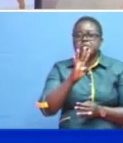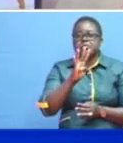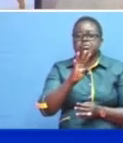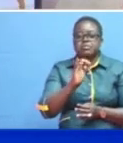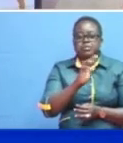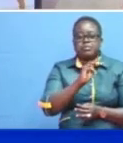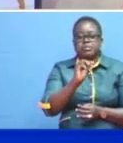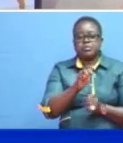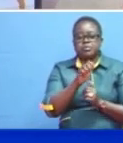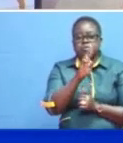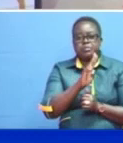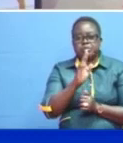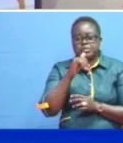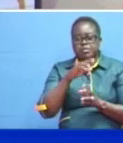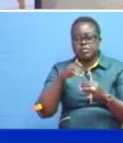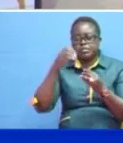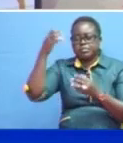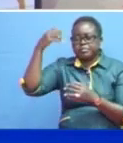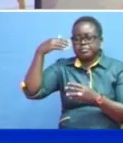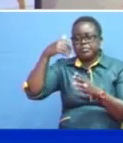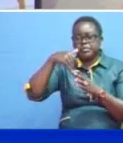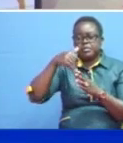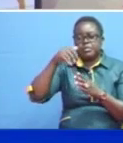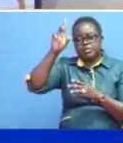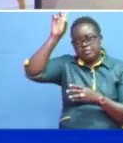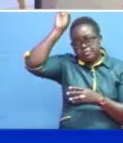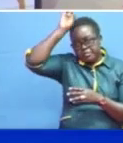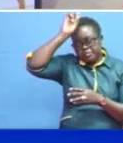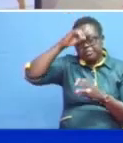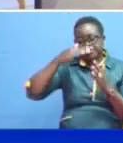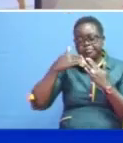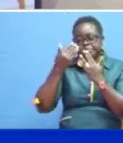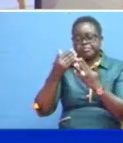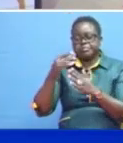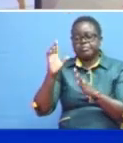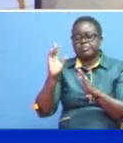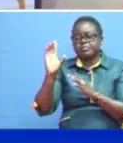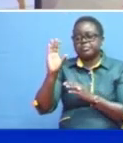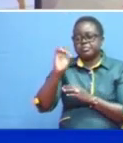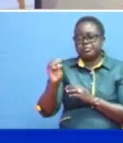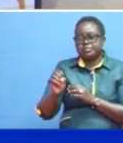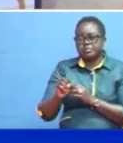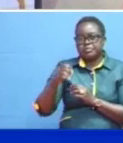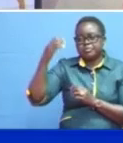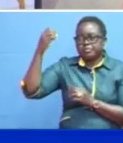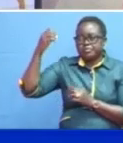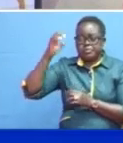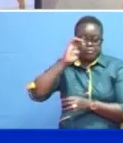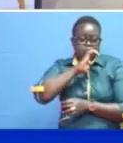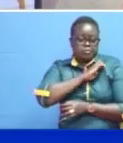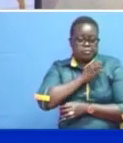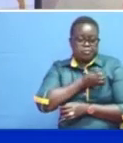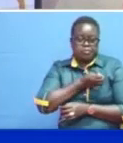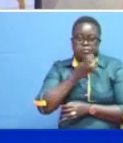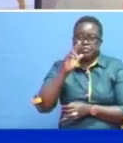kilaki utume kawalanio ni wangu kunya iche stima isiyo ni siandwani. Umbulu hanemi ni sa muvea wa mwaki sirikali ni ya kaunti ya Masago